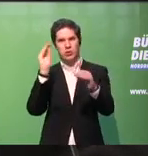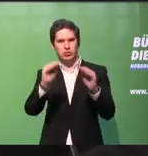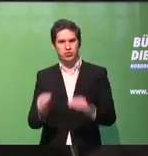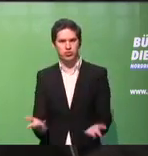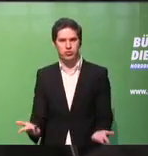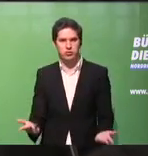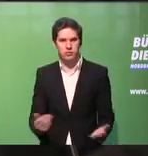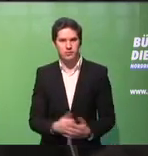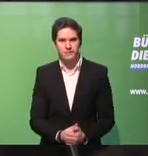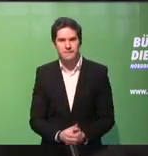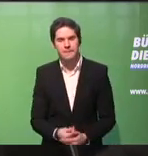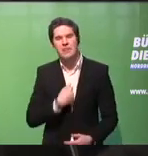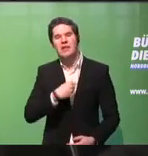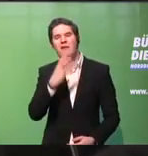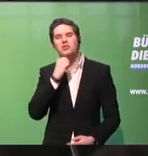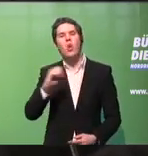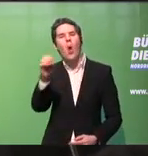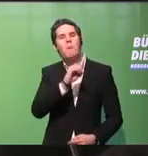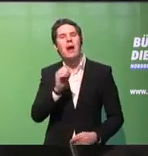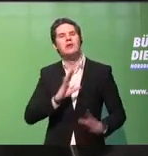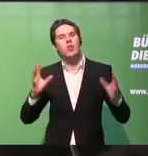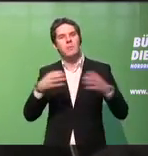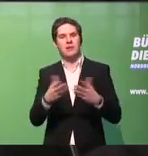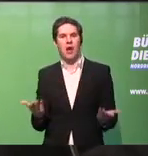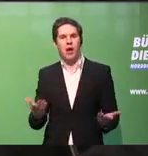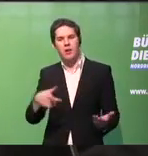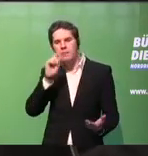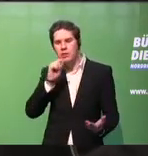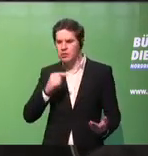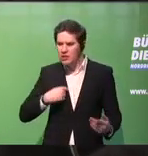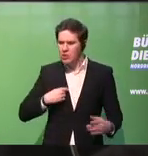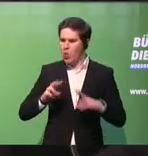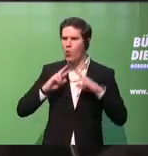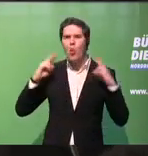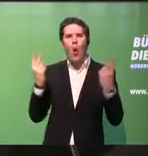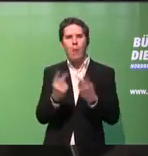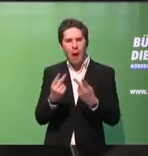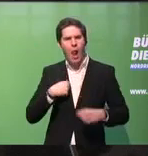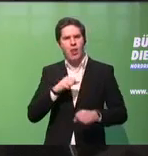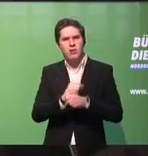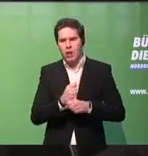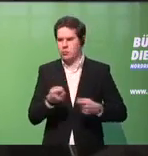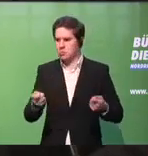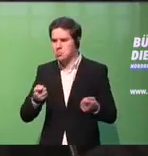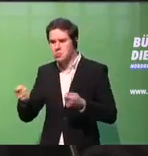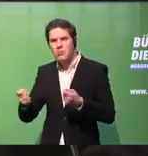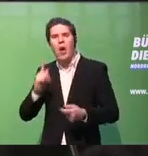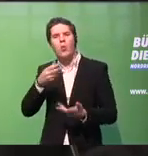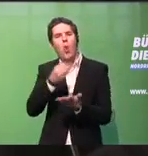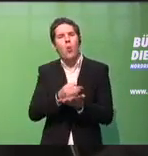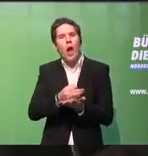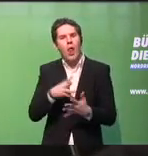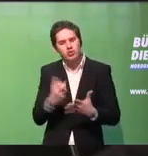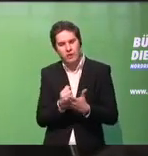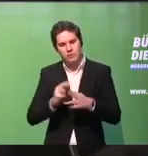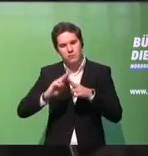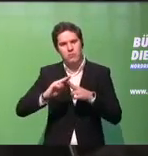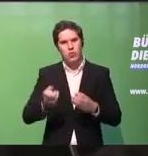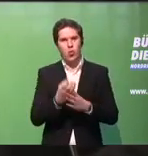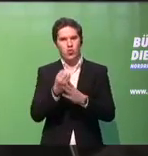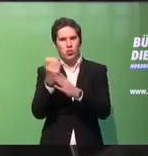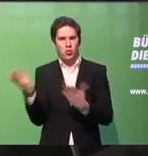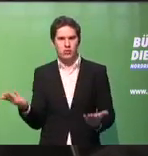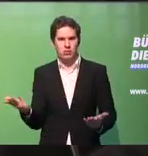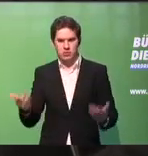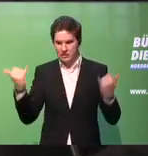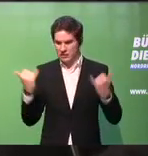ein subsidiäres Europa, das global handlungsfähig und lokal erneuerbar ist. Unsere eben verabschiedete